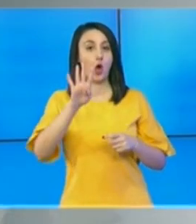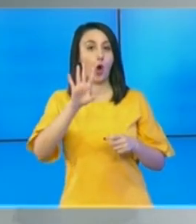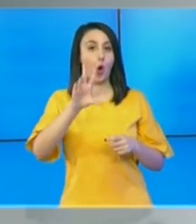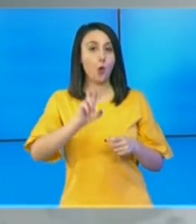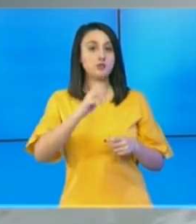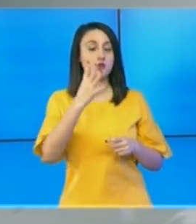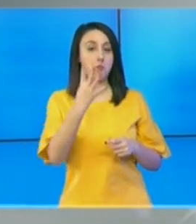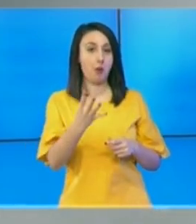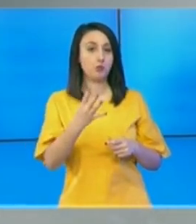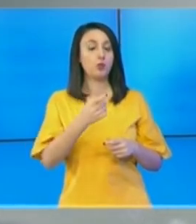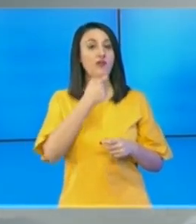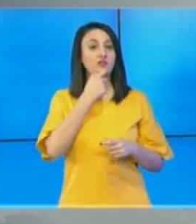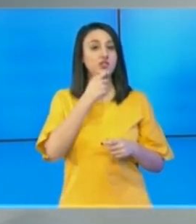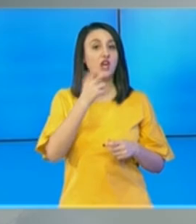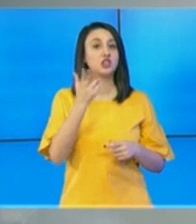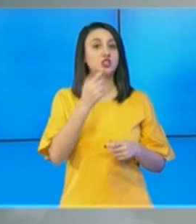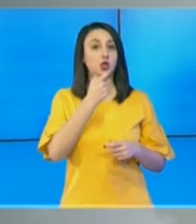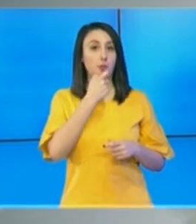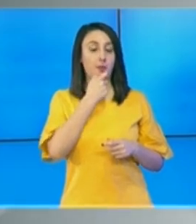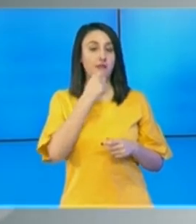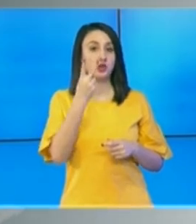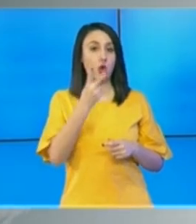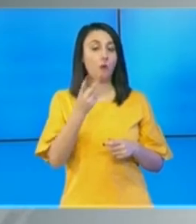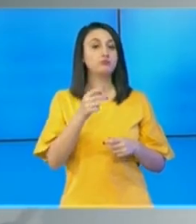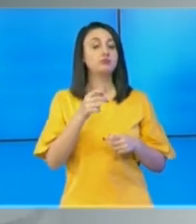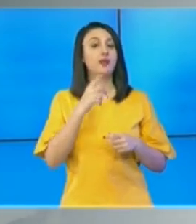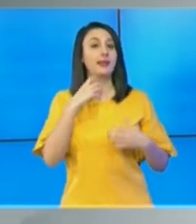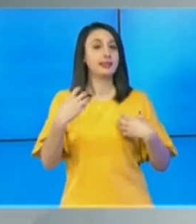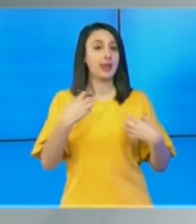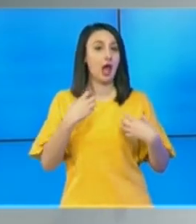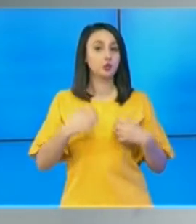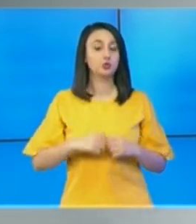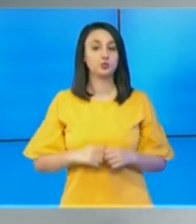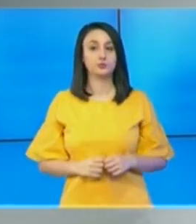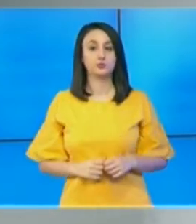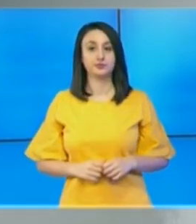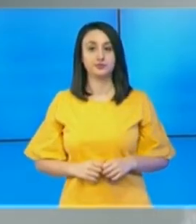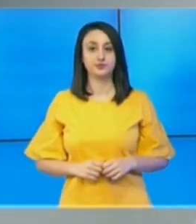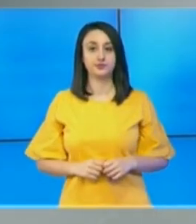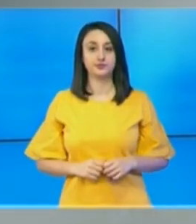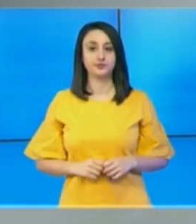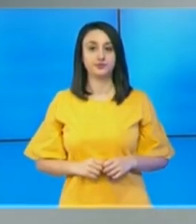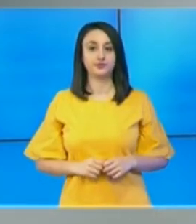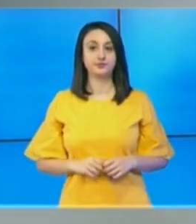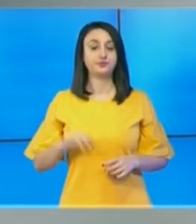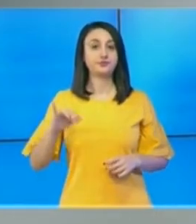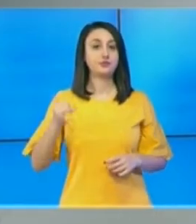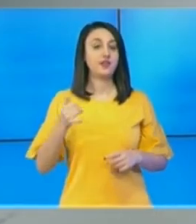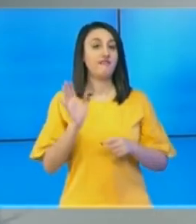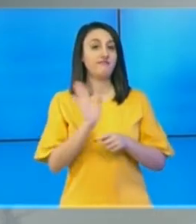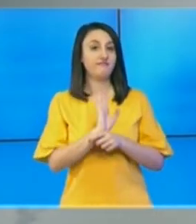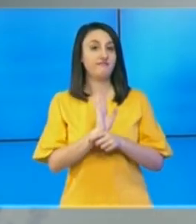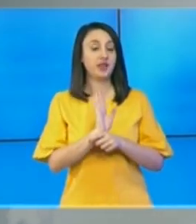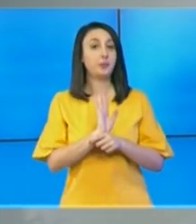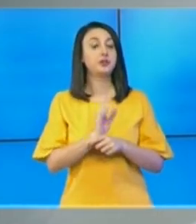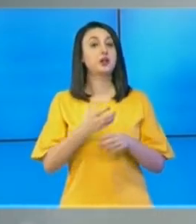la vârsta de 15 ani, în două piese TV, Misiune Specială și Ecaterina Teodoroiu, iar în cinematografie,